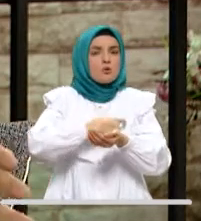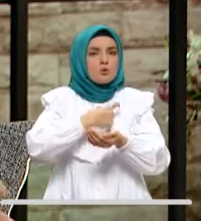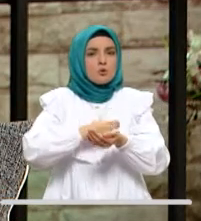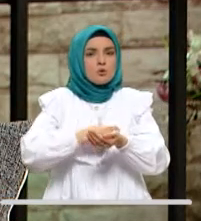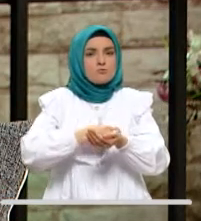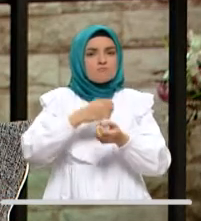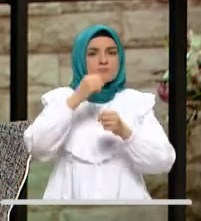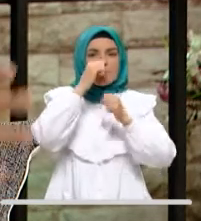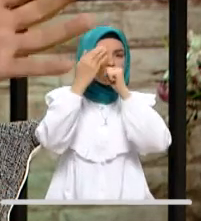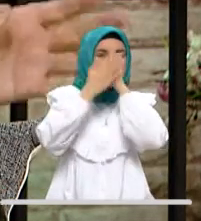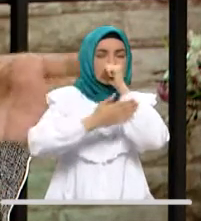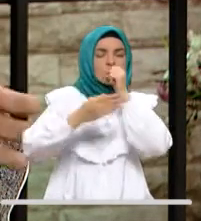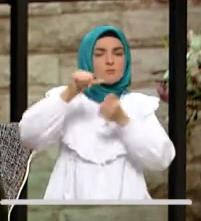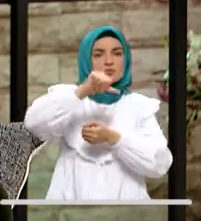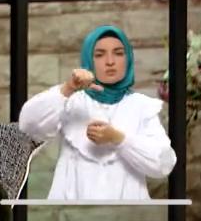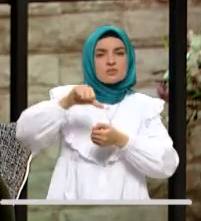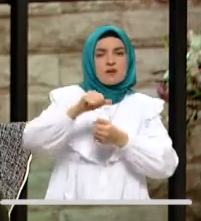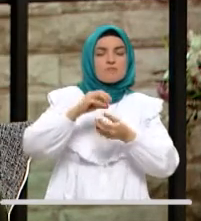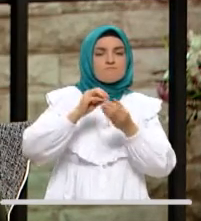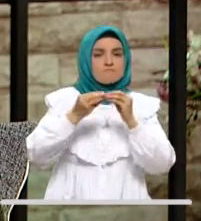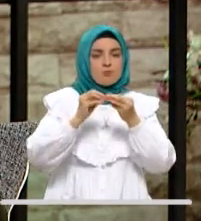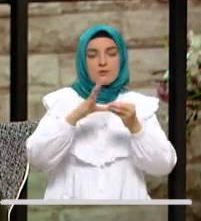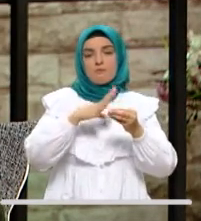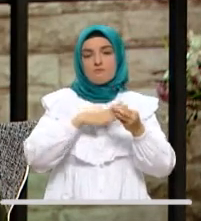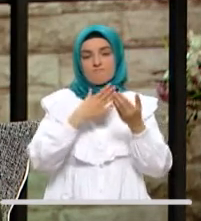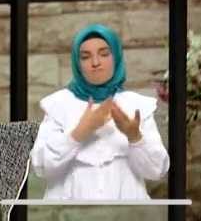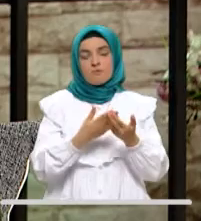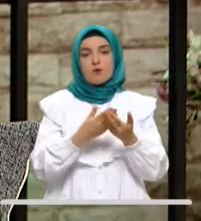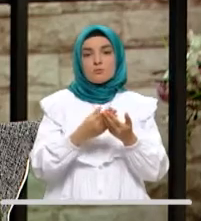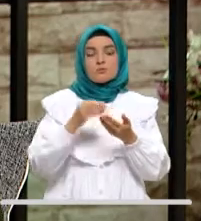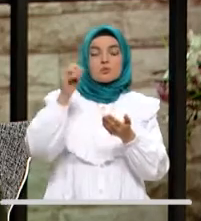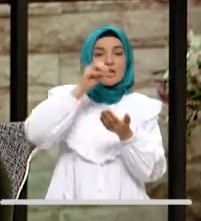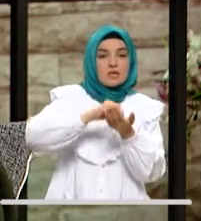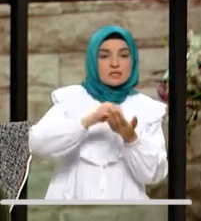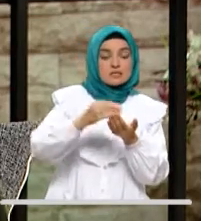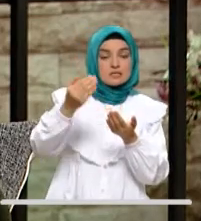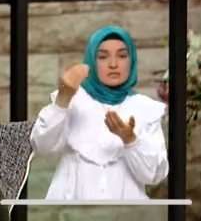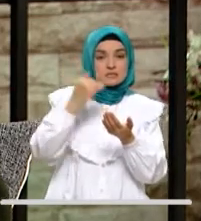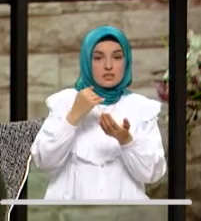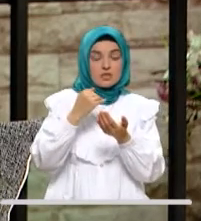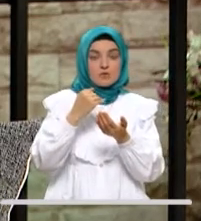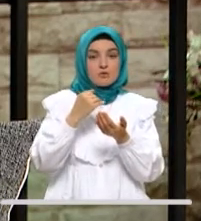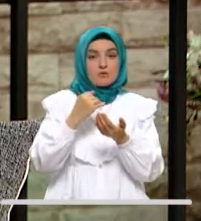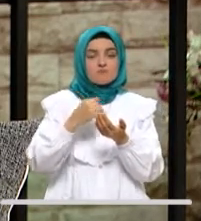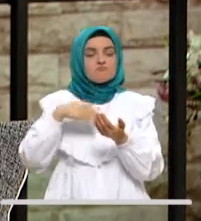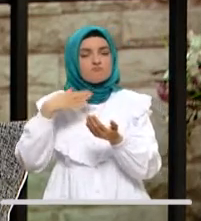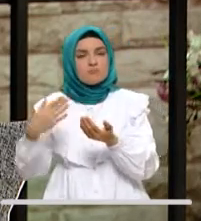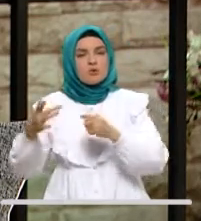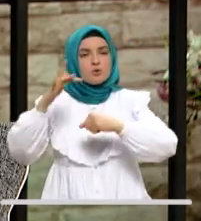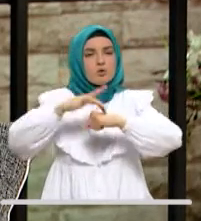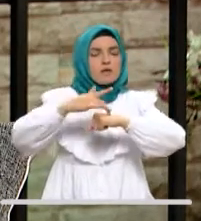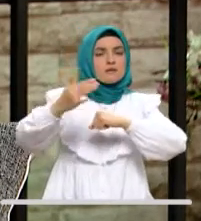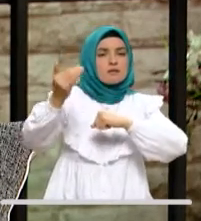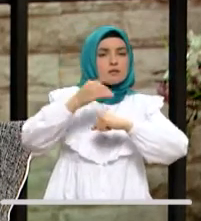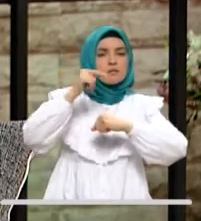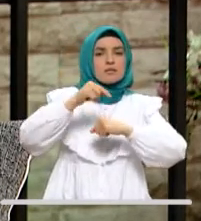yağı sıkıntısı da çok var. Yani yurt dışından bazı sabun katkıları geliyor mesela. Onları direkt ne bileyim içine üstüne parfüm marfüm